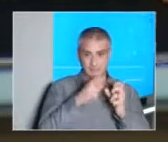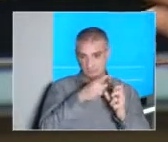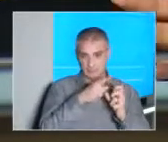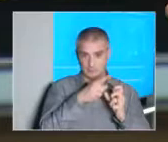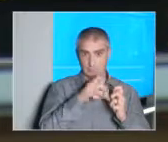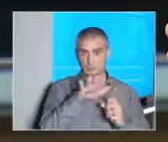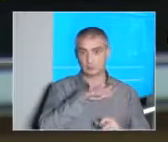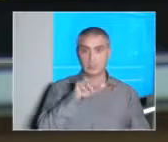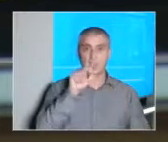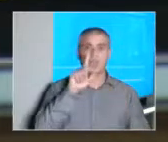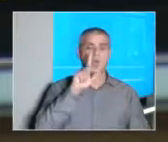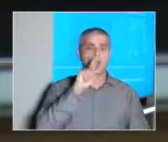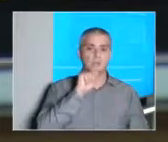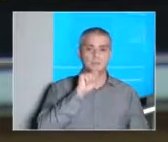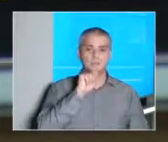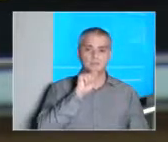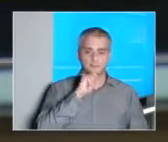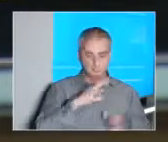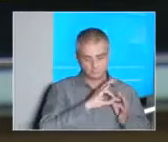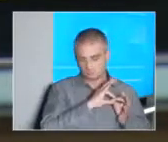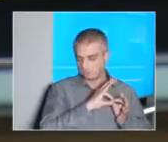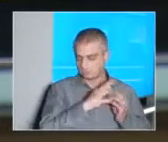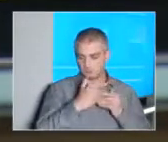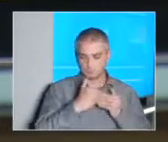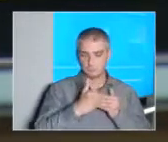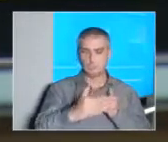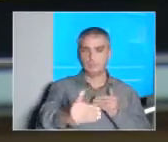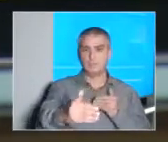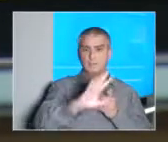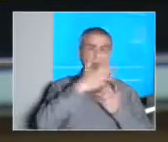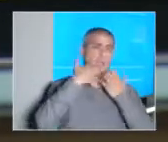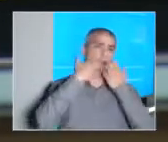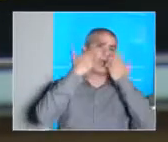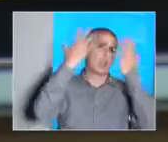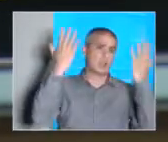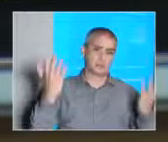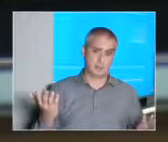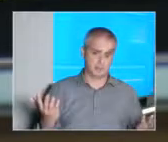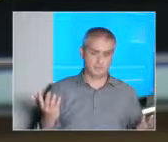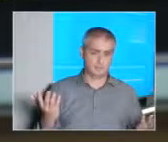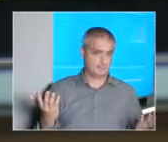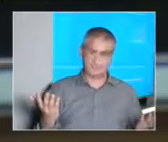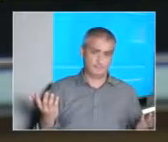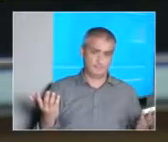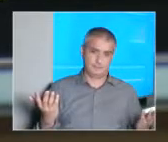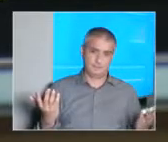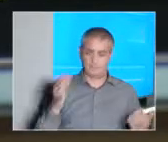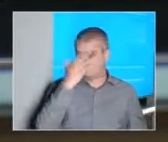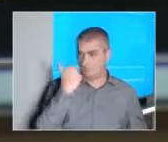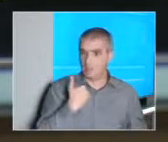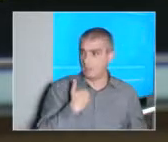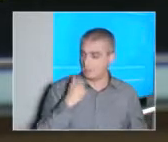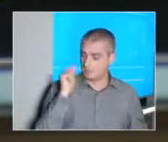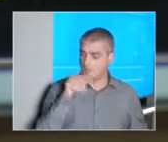משטחי המועצה האזורית חבל אילות, ואתה ברצף אורבני. לכן כל האגדה הזו היא אגדה מופרכת. אני